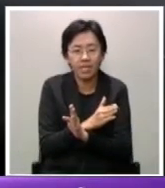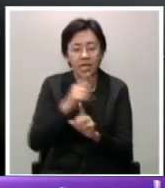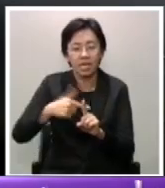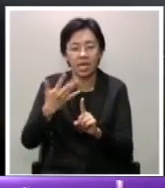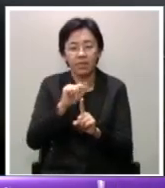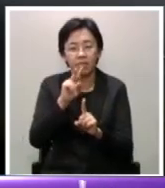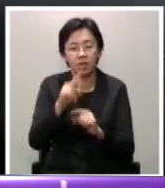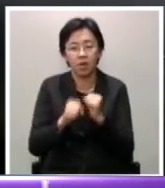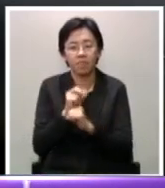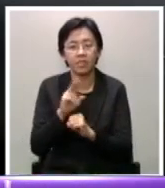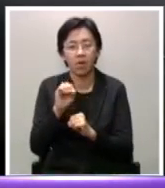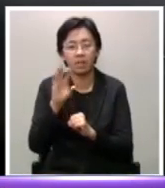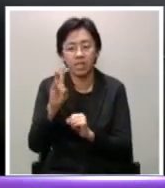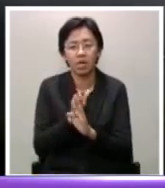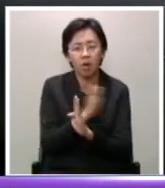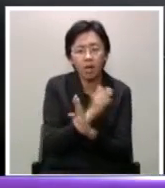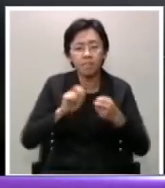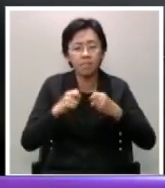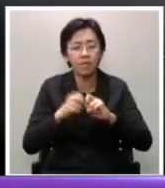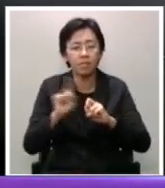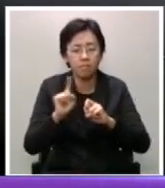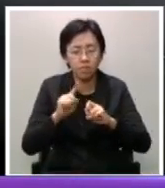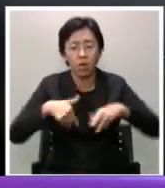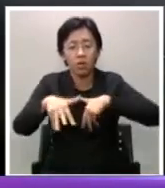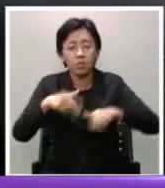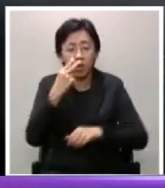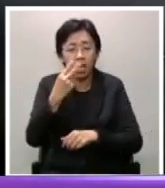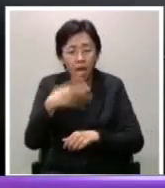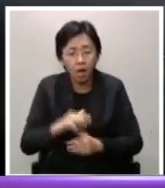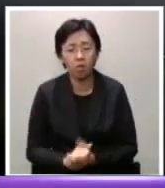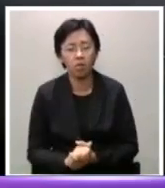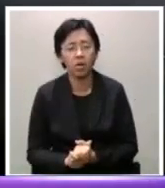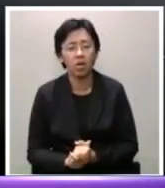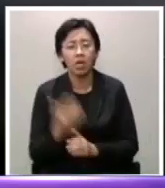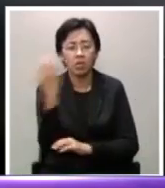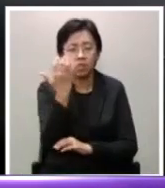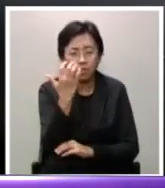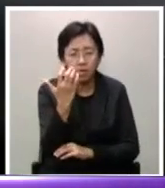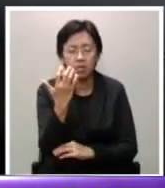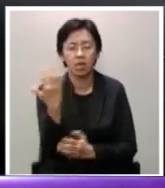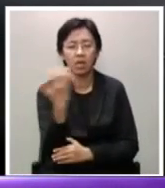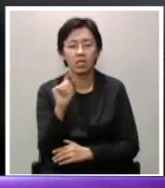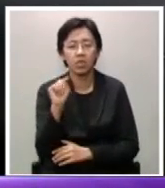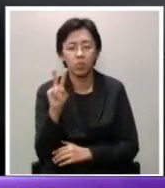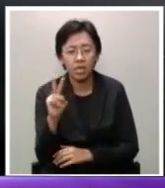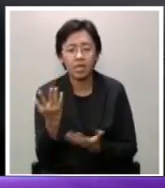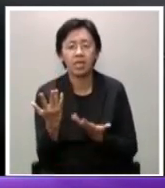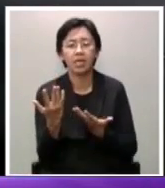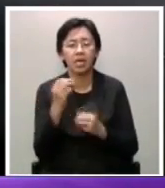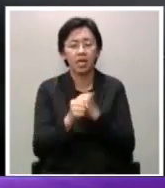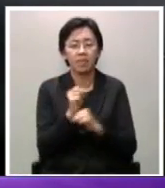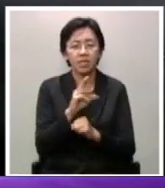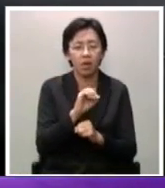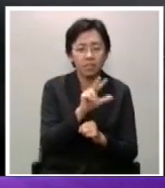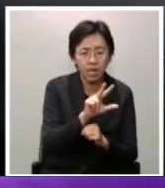ฤษภาคม2557มันเกิดอะไรขึ้นพี่น้องประชาชนเห็นไหมครับภาพทางโทรทัศน์ทางทีวีนะทั้งในปี